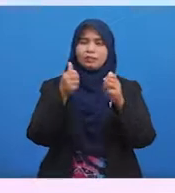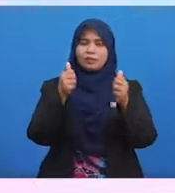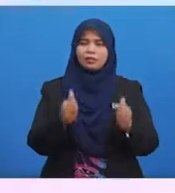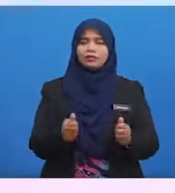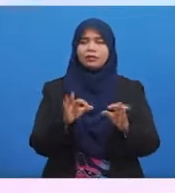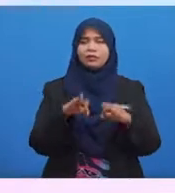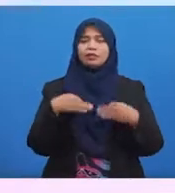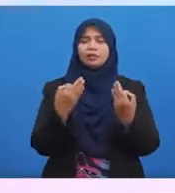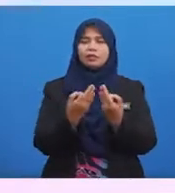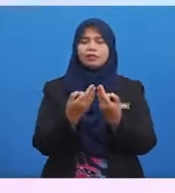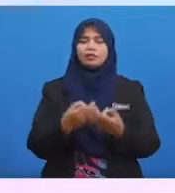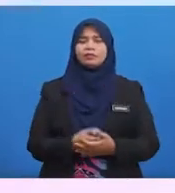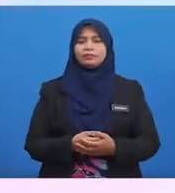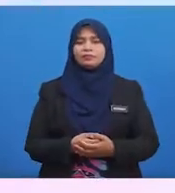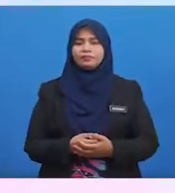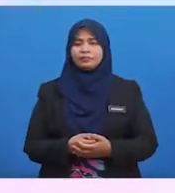Hanif keluarga